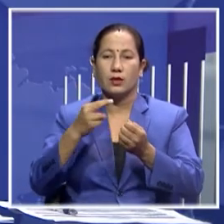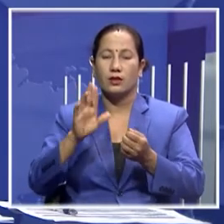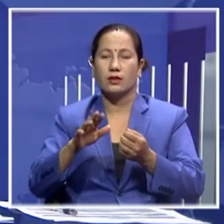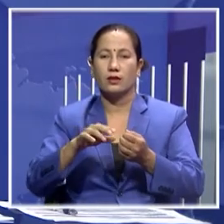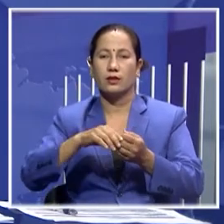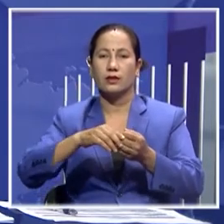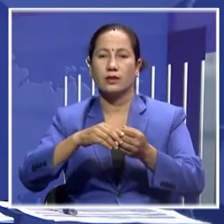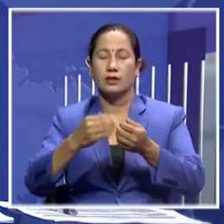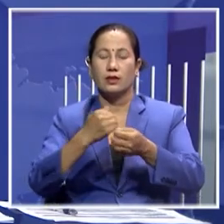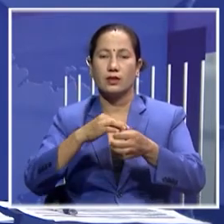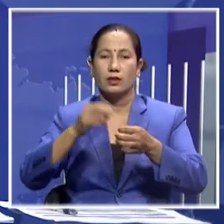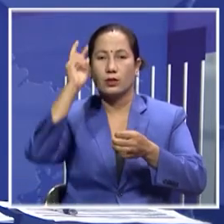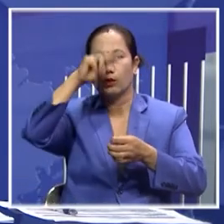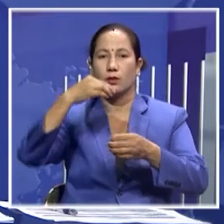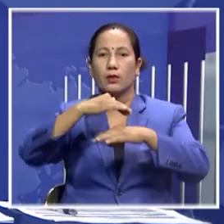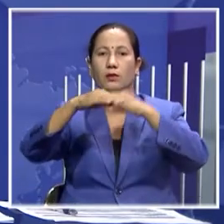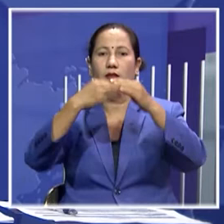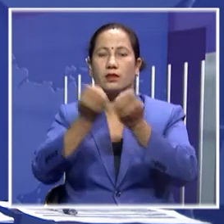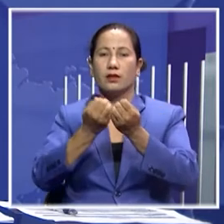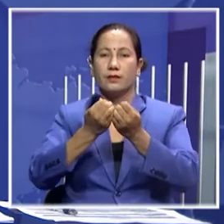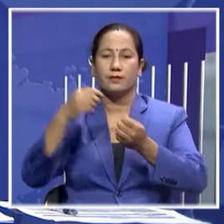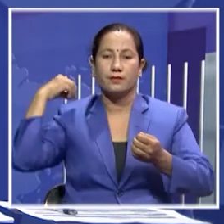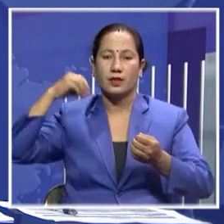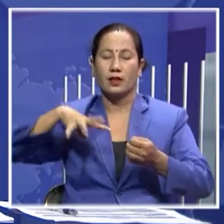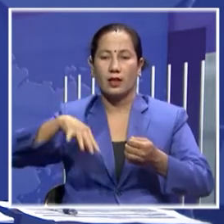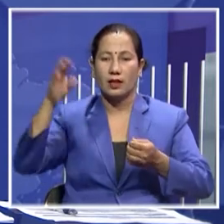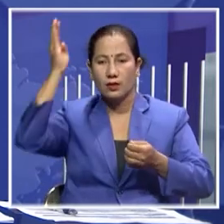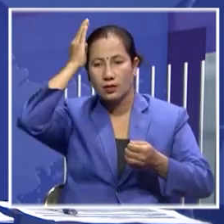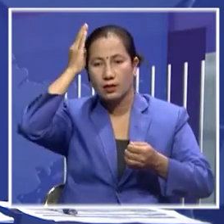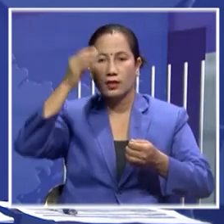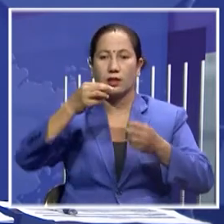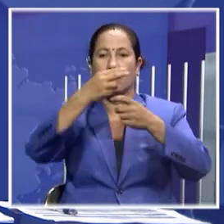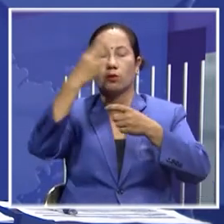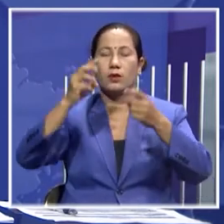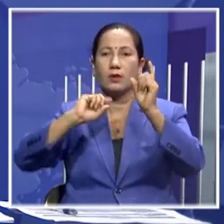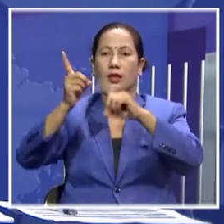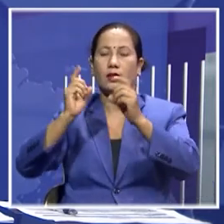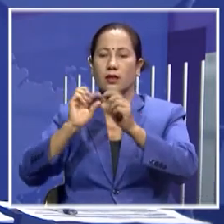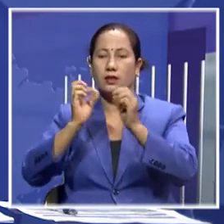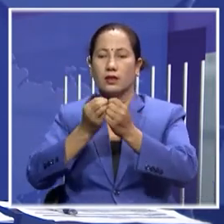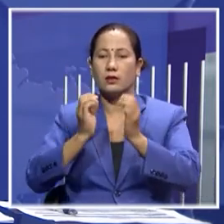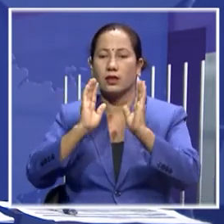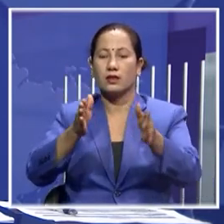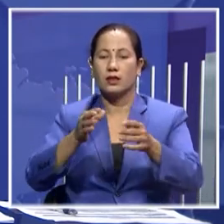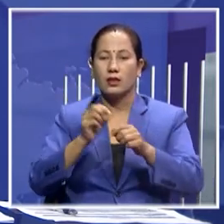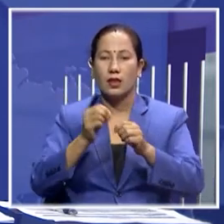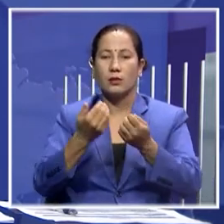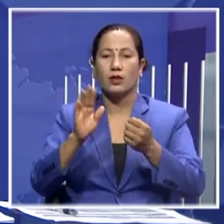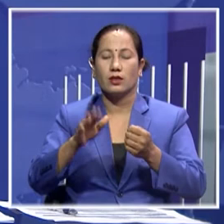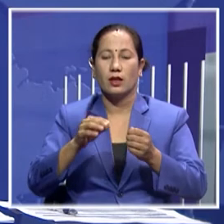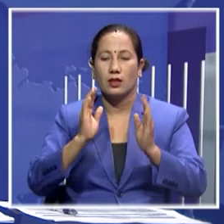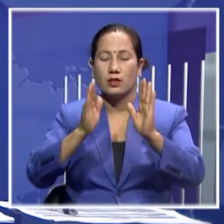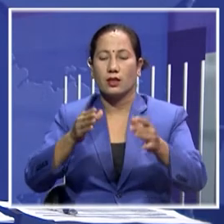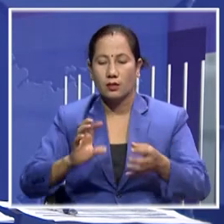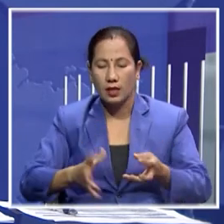स्मार्ट सिटीको रूपमा विकास गर्ने भनिएको कैलालीको धनगढी उपमहानगर क्षेत्रका अधिकांश सडक जीर्ण बनेका छन्।